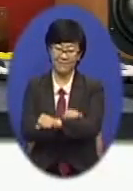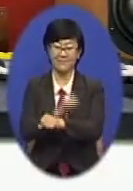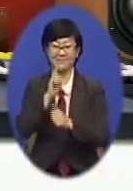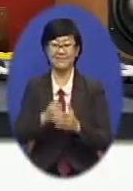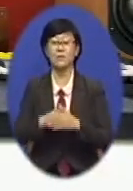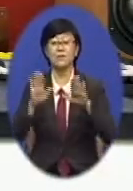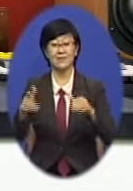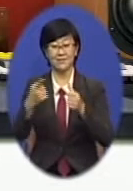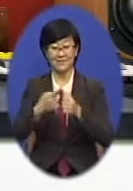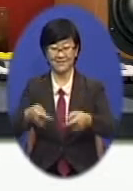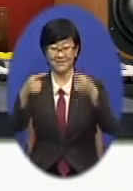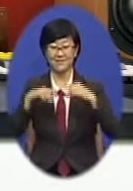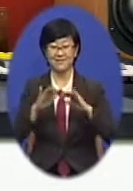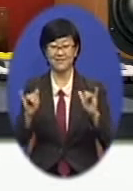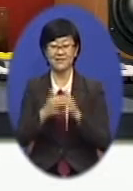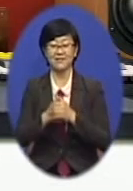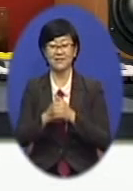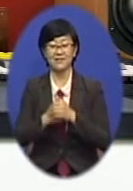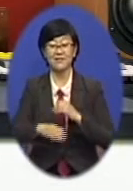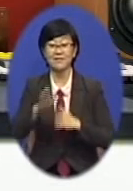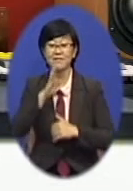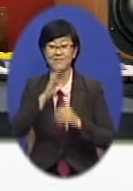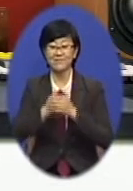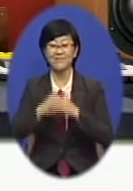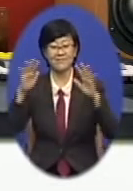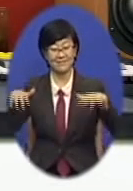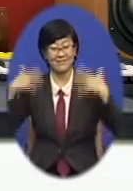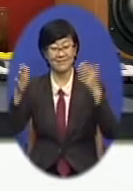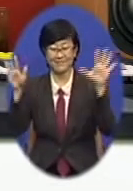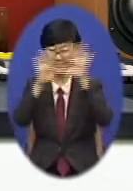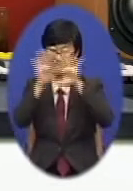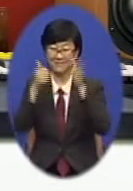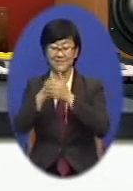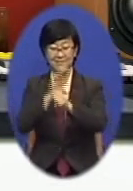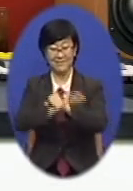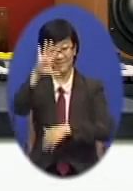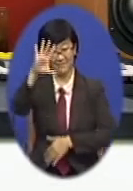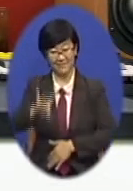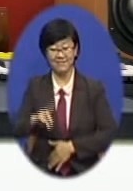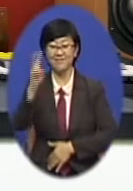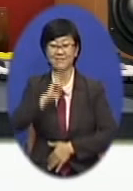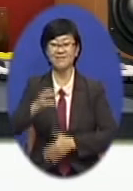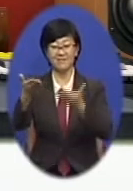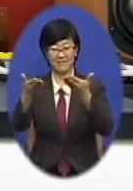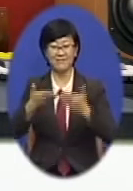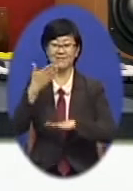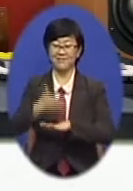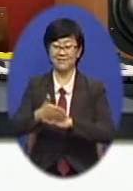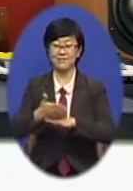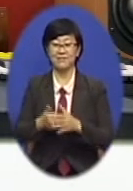좋습니다. 오늘 첫 번째 참여자가요. 정말 오늘 가을 날씨에 잘 어울리는 노래 해주셔서 감사합니다.